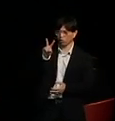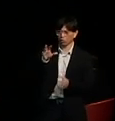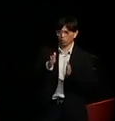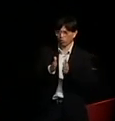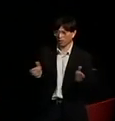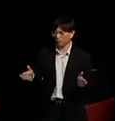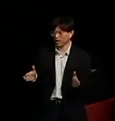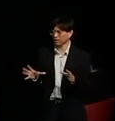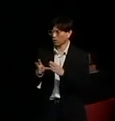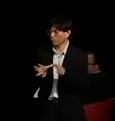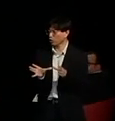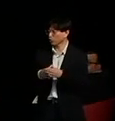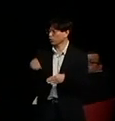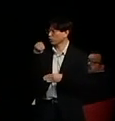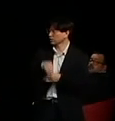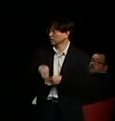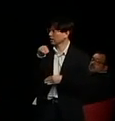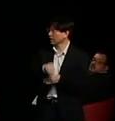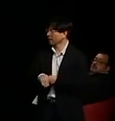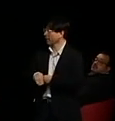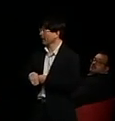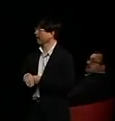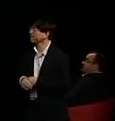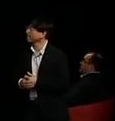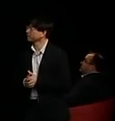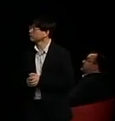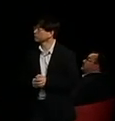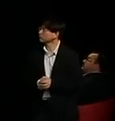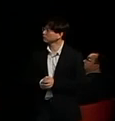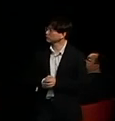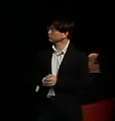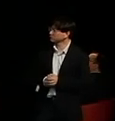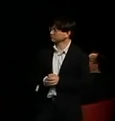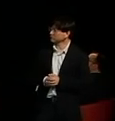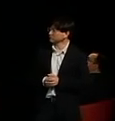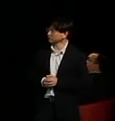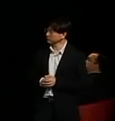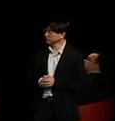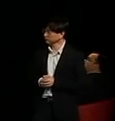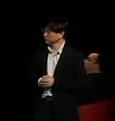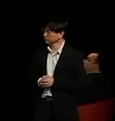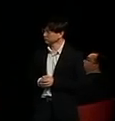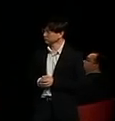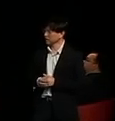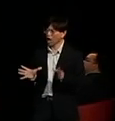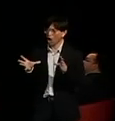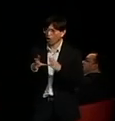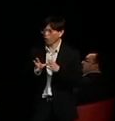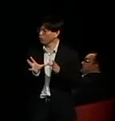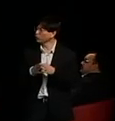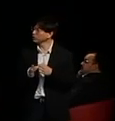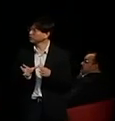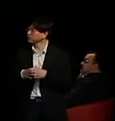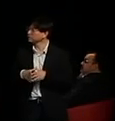una comunità inclusiva e per una relazionalità inclusiva che riguardano appunto alcune attenzioni comunitarie quindi